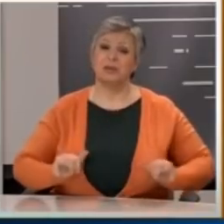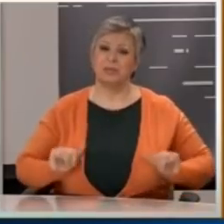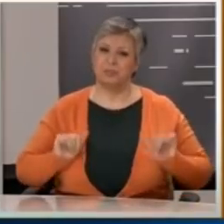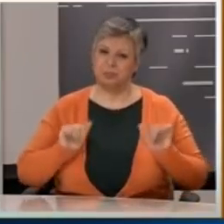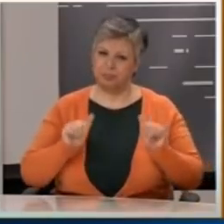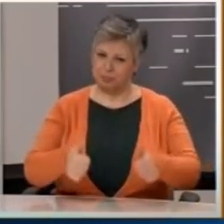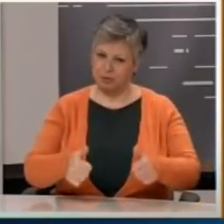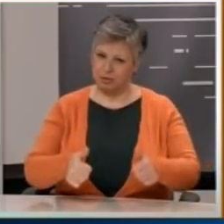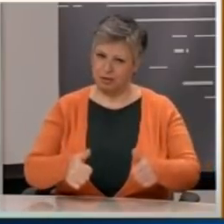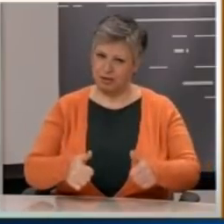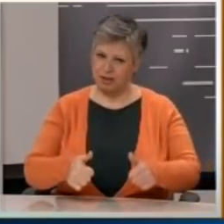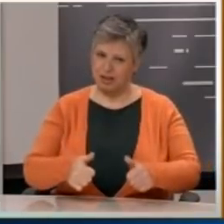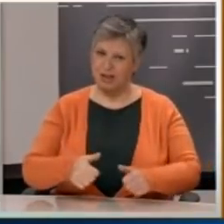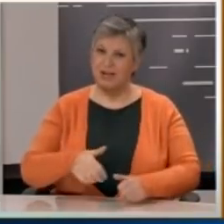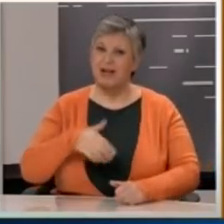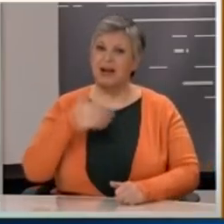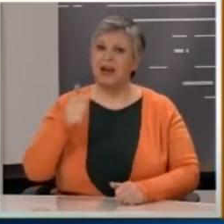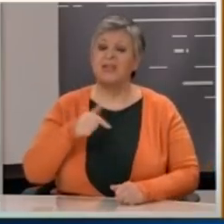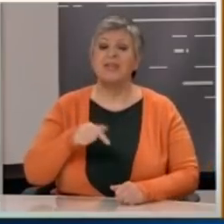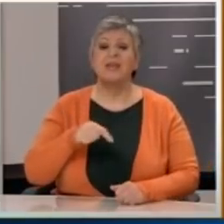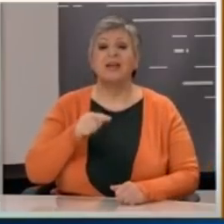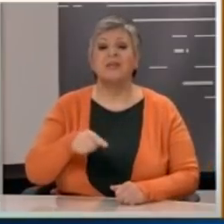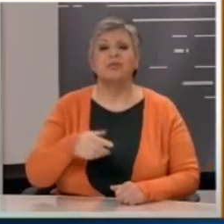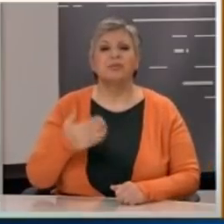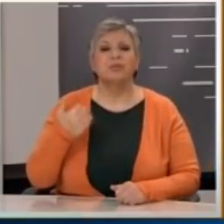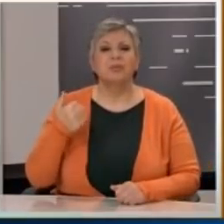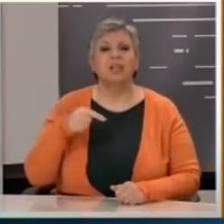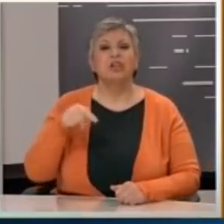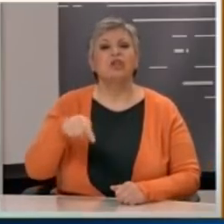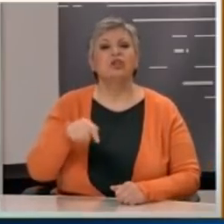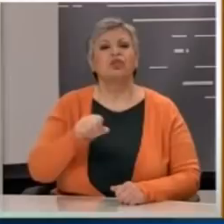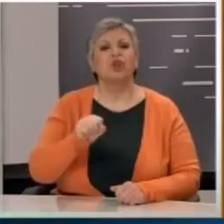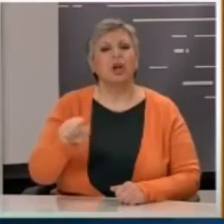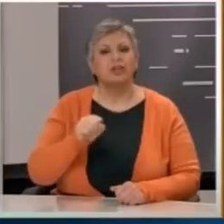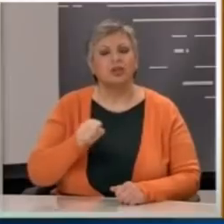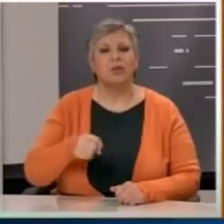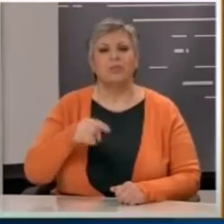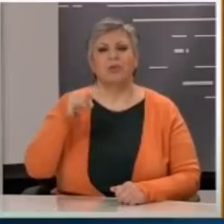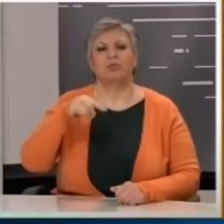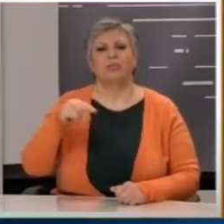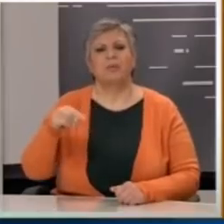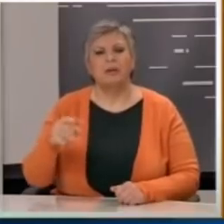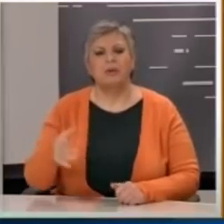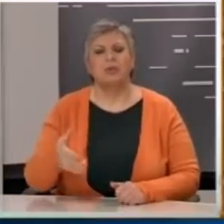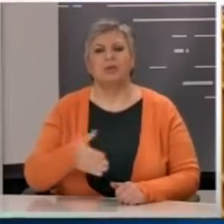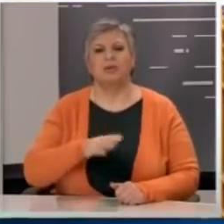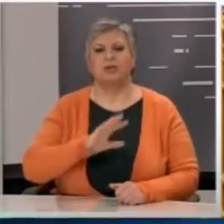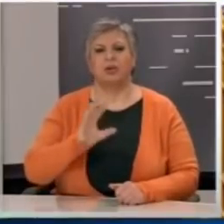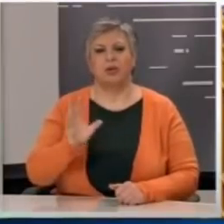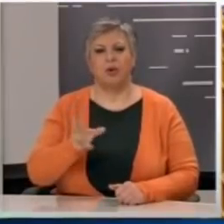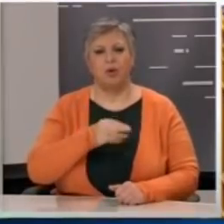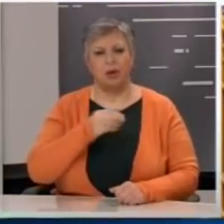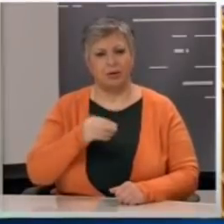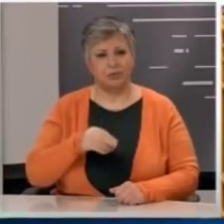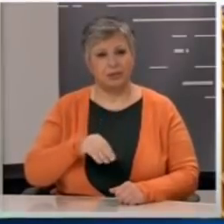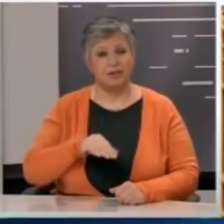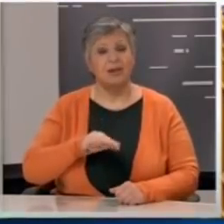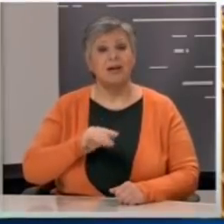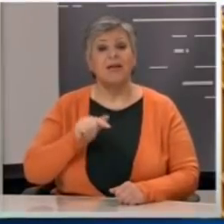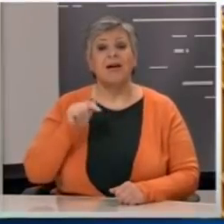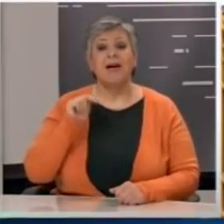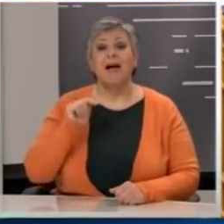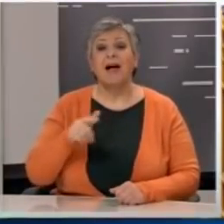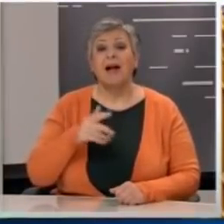την ύπαρξη αντιπείνων. Ούτε Τσοχαντζόπουλος θα υπήρχε, ούτε Παπαντονίου, ούτε κανένας άλλος, εάν